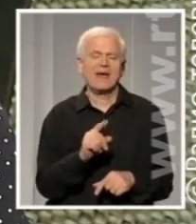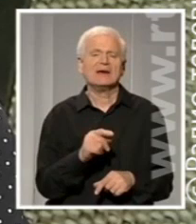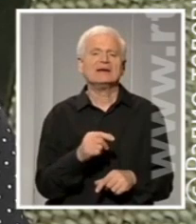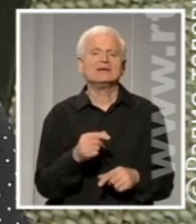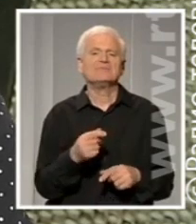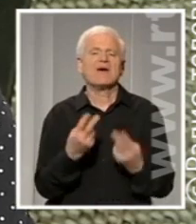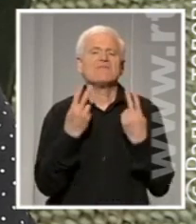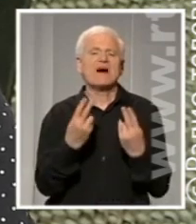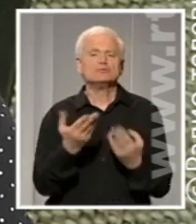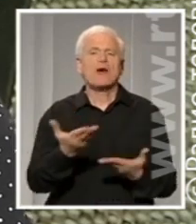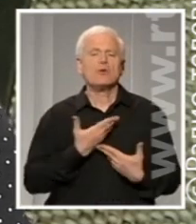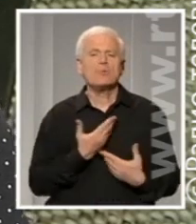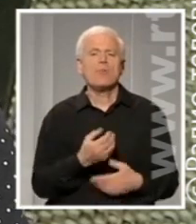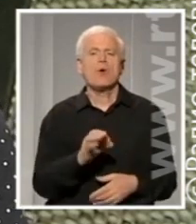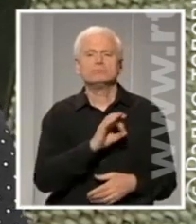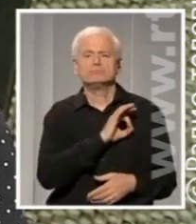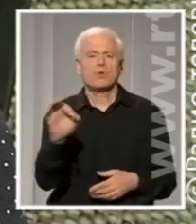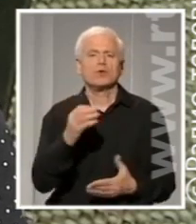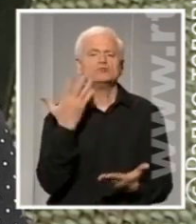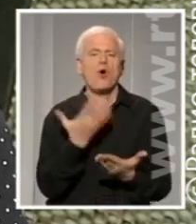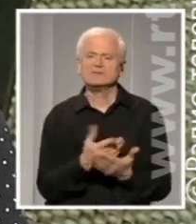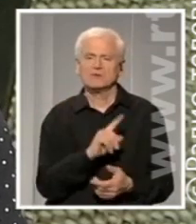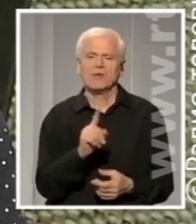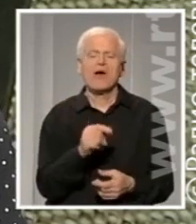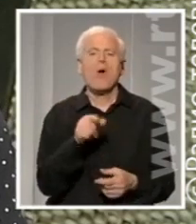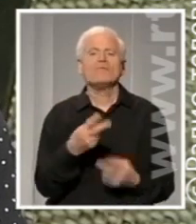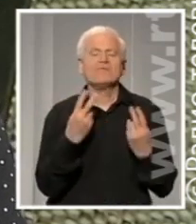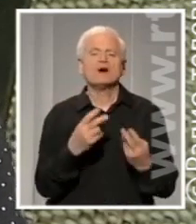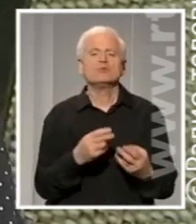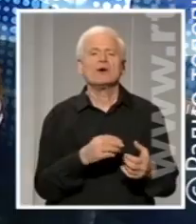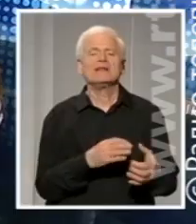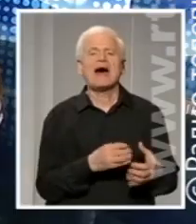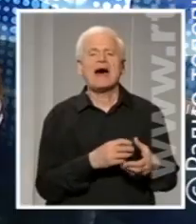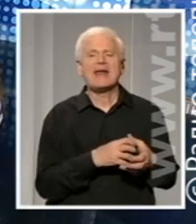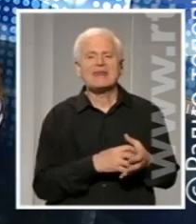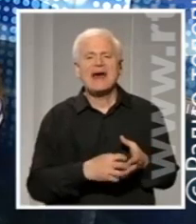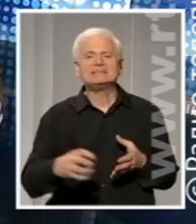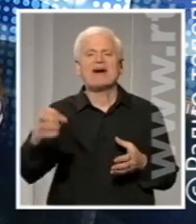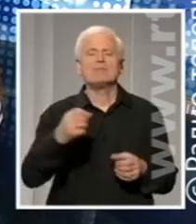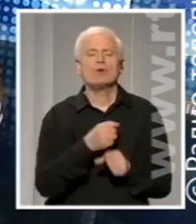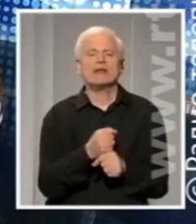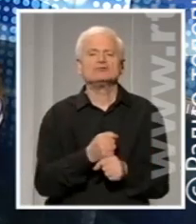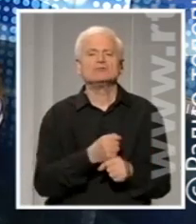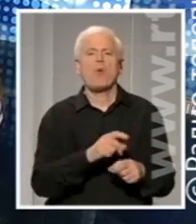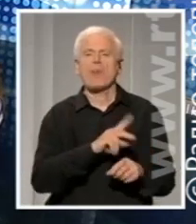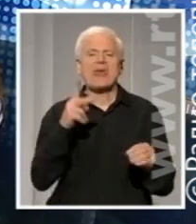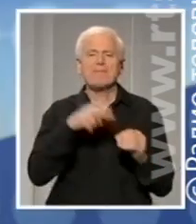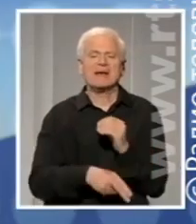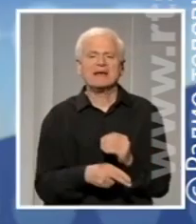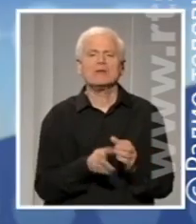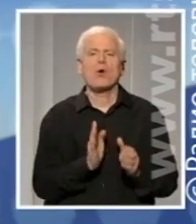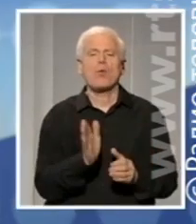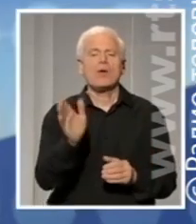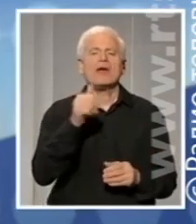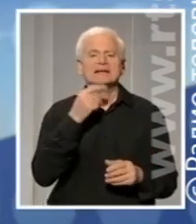dobijemo dobru ocenu, ovde je da održimo kontinuitet sticanja znanja, jer to je ono što nam treba za budućnost